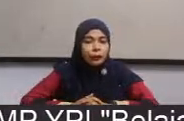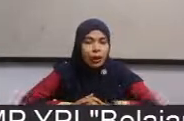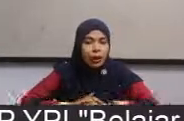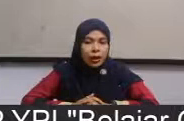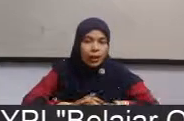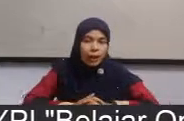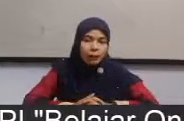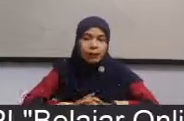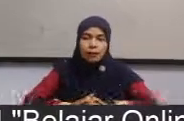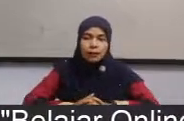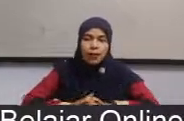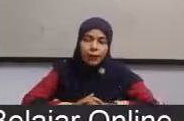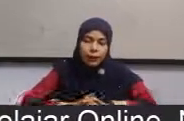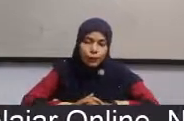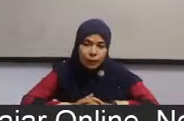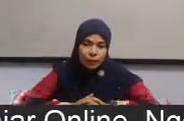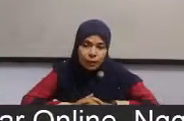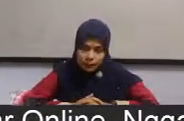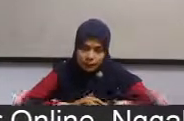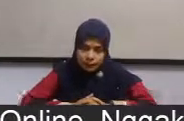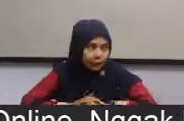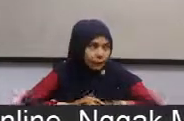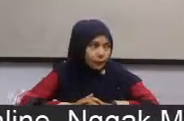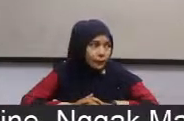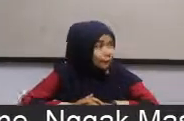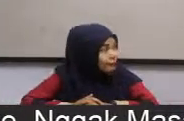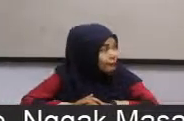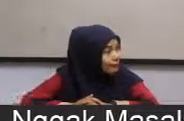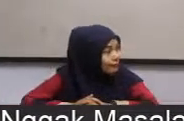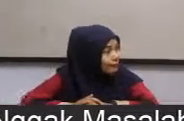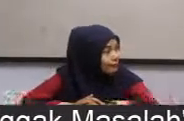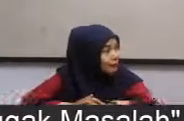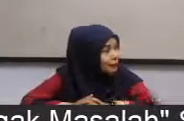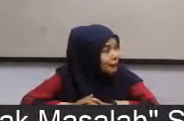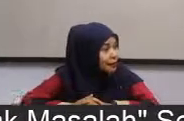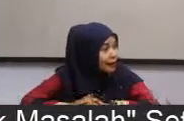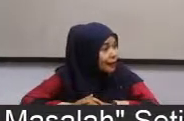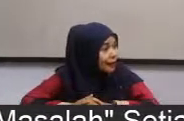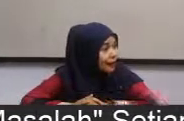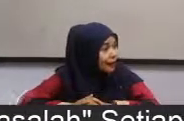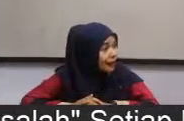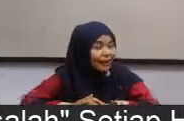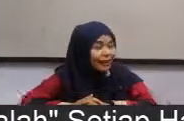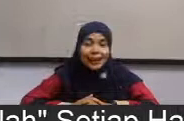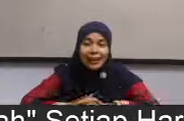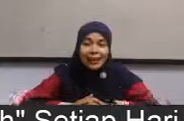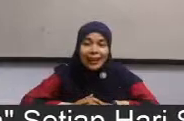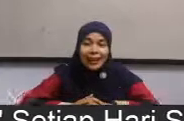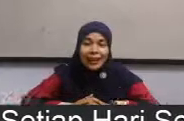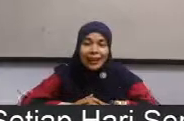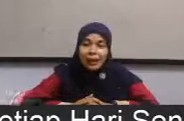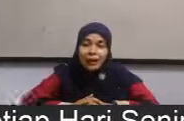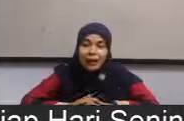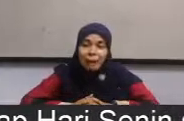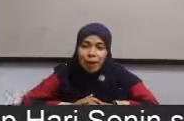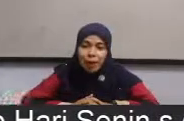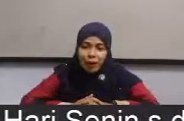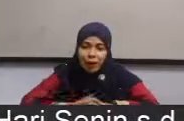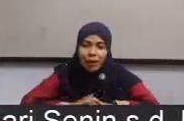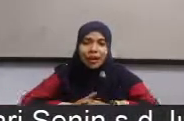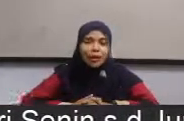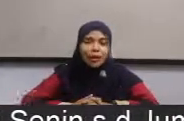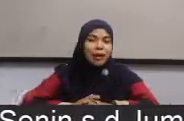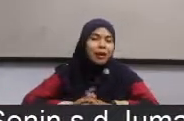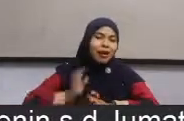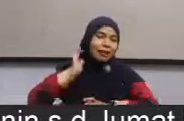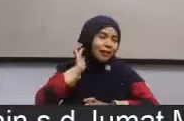budaya bangsa Indonesia Hai ibu dengan ajaib delman